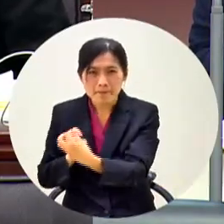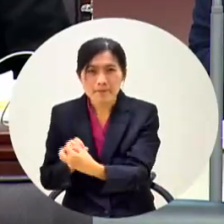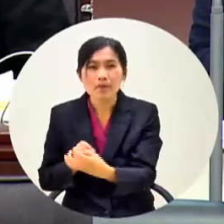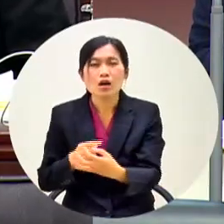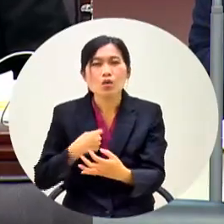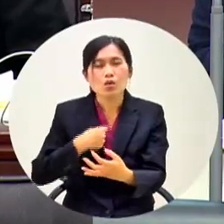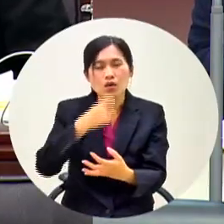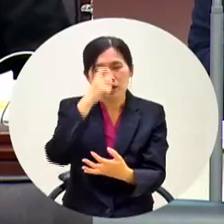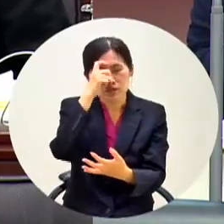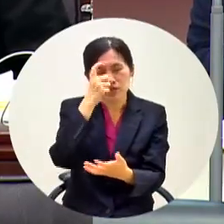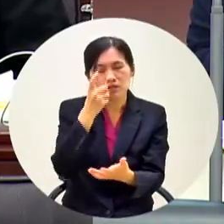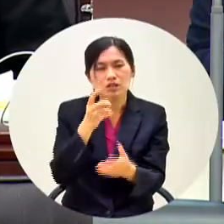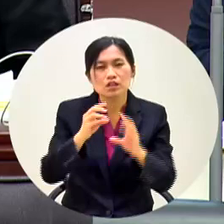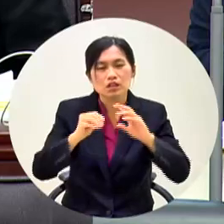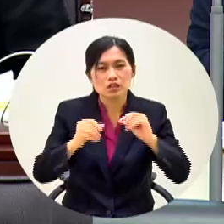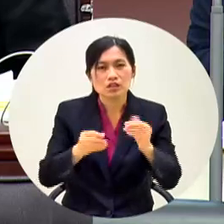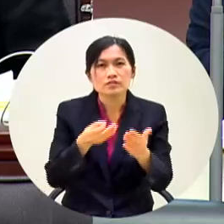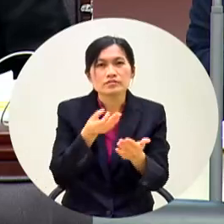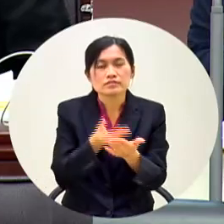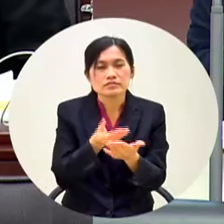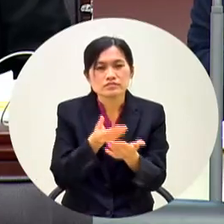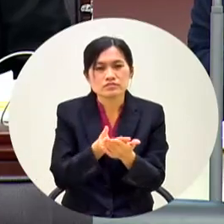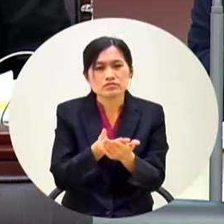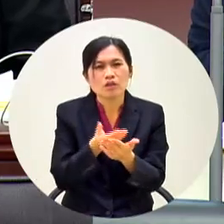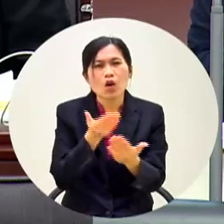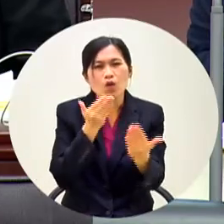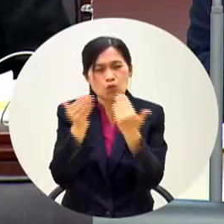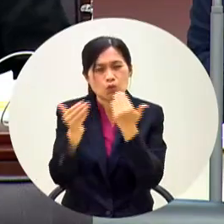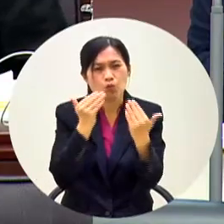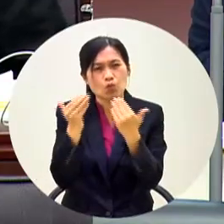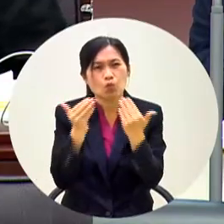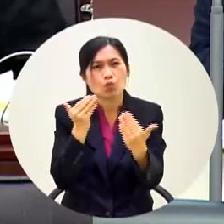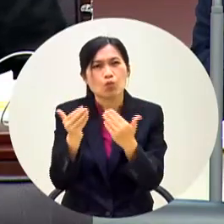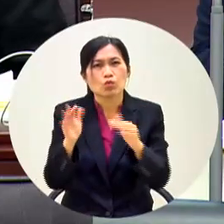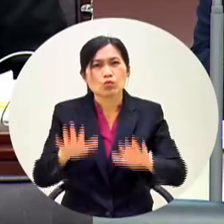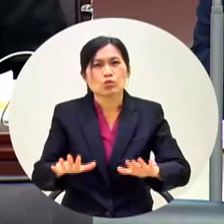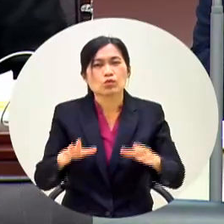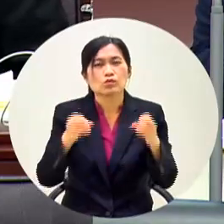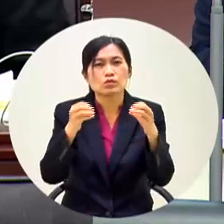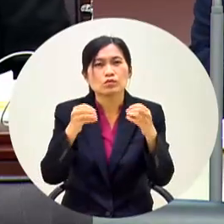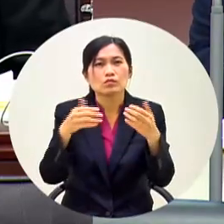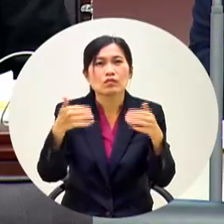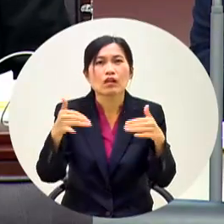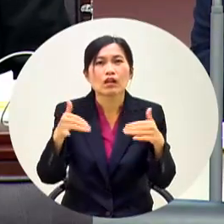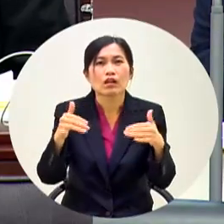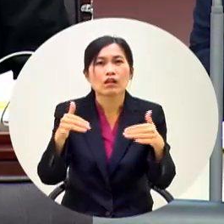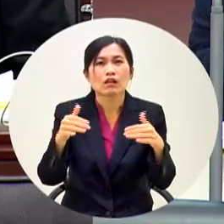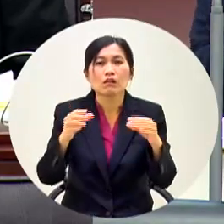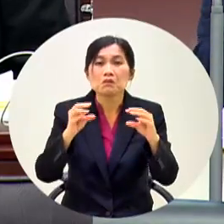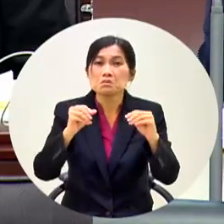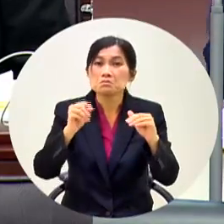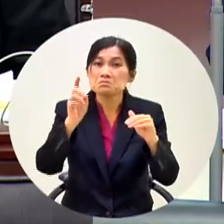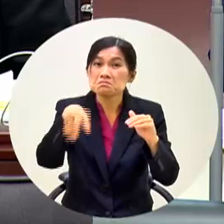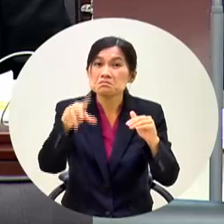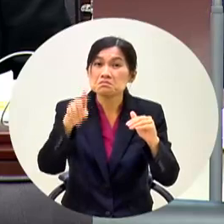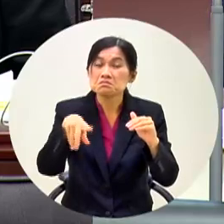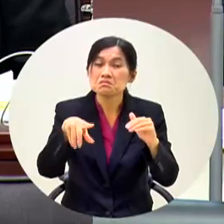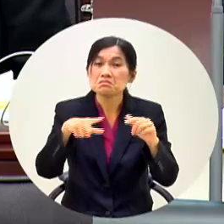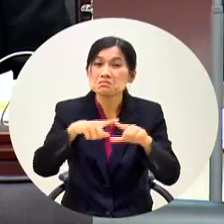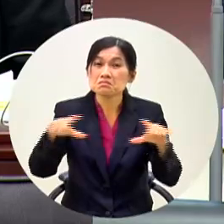你能够清楚确认下来，因为到现在也还没有讲。土地在哪里？土地面积要多